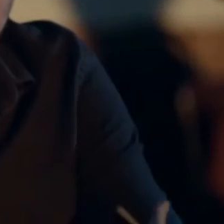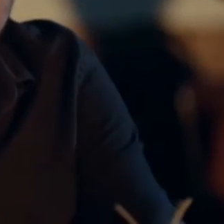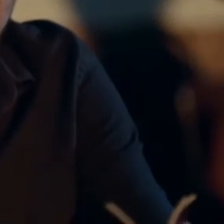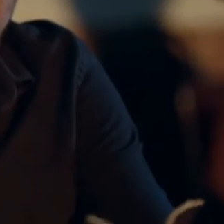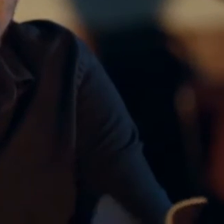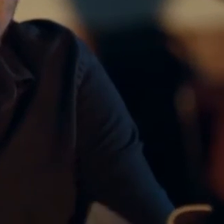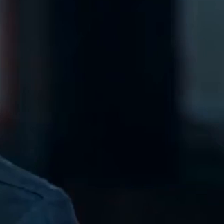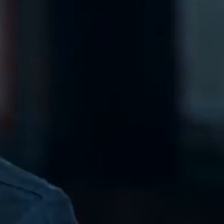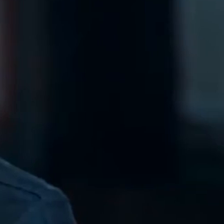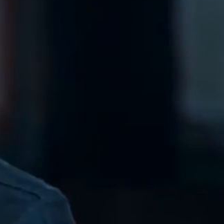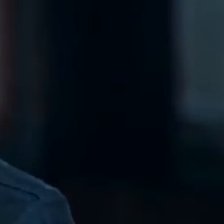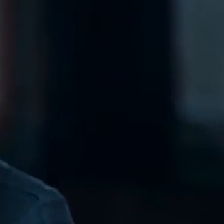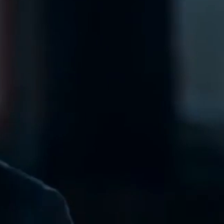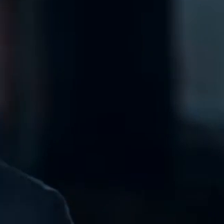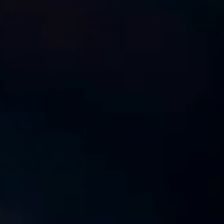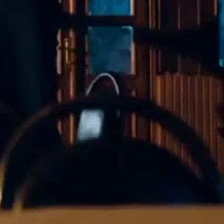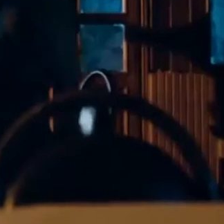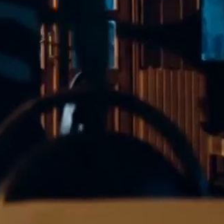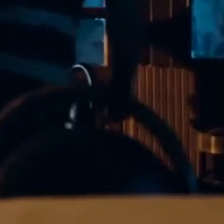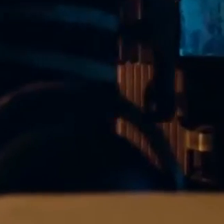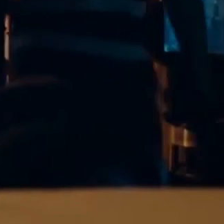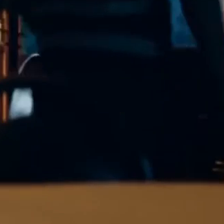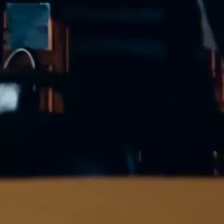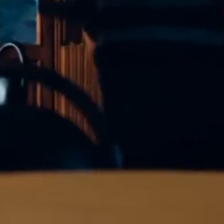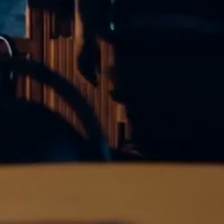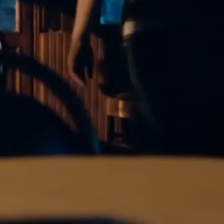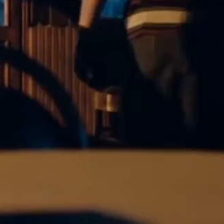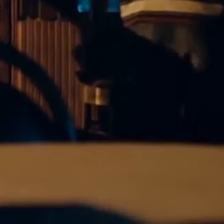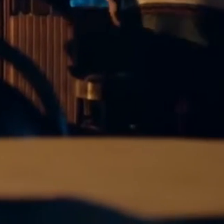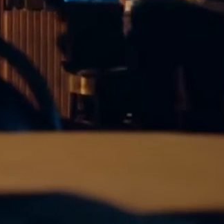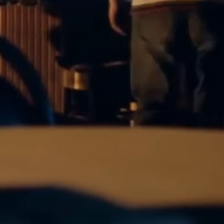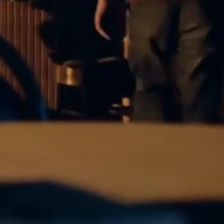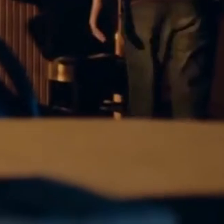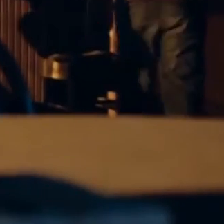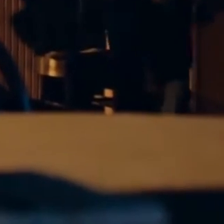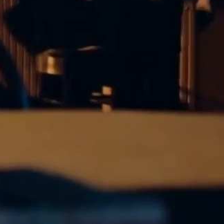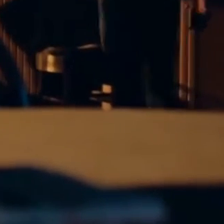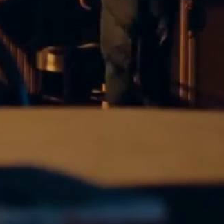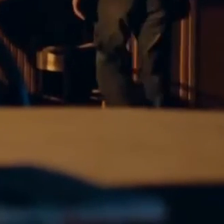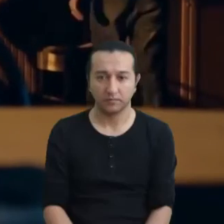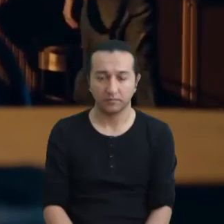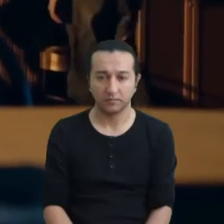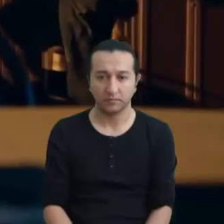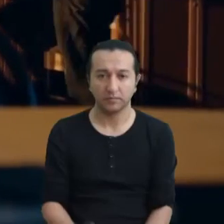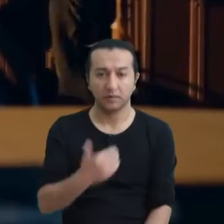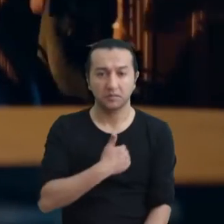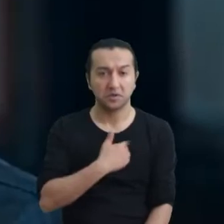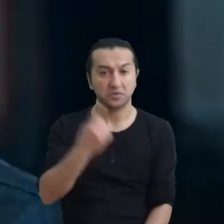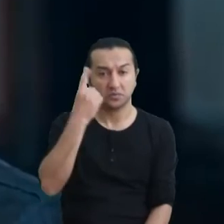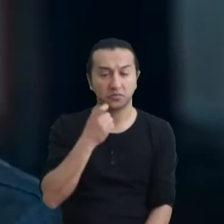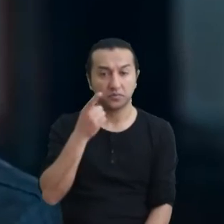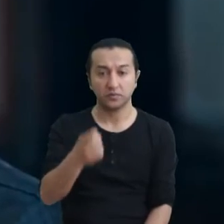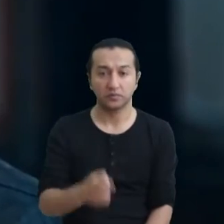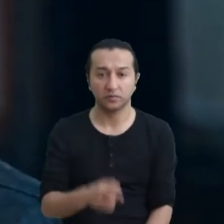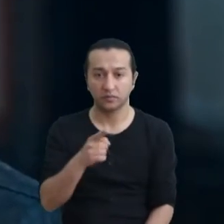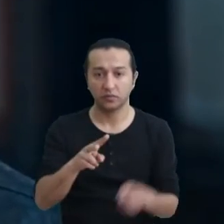önüne koydu. Geniş omuzlu seyrelmiş kumral saçlarını ıslatıp geriye taramış. Pasaportu aldı, karıştırıyor. Beni soruyormuşsun. Bıyıklı